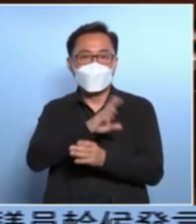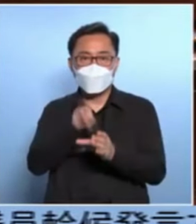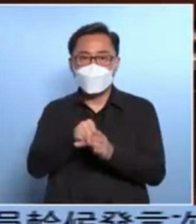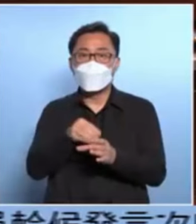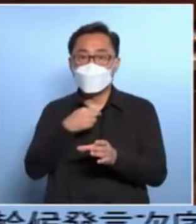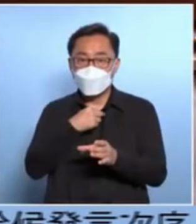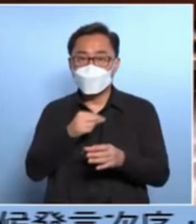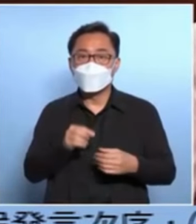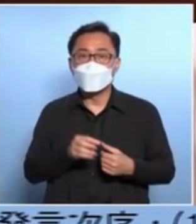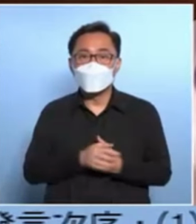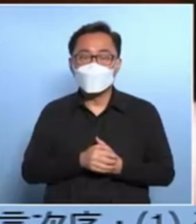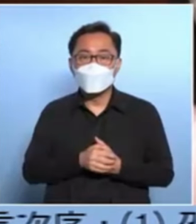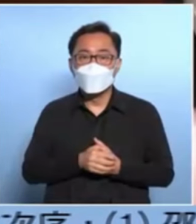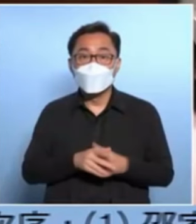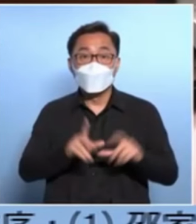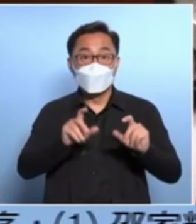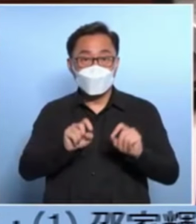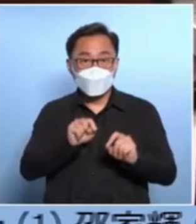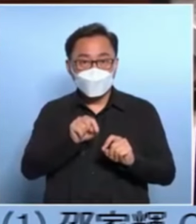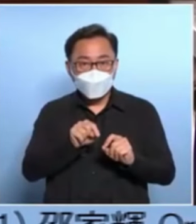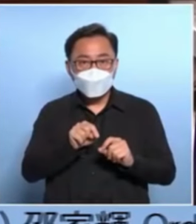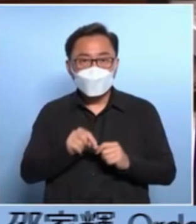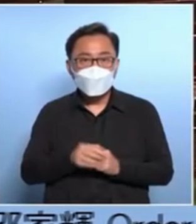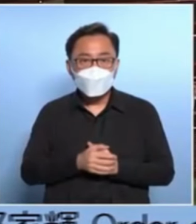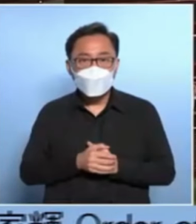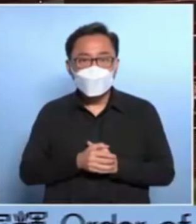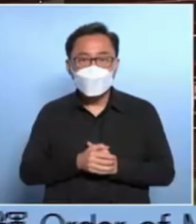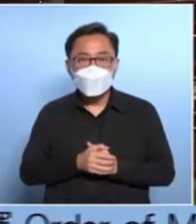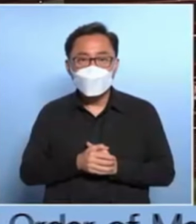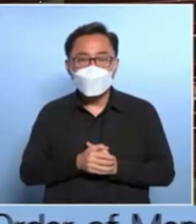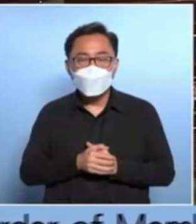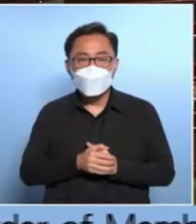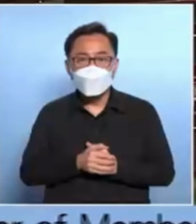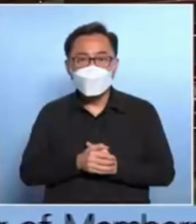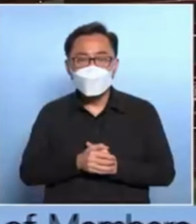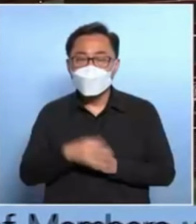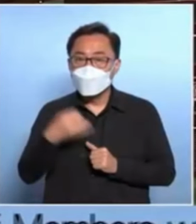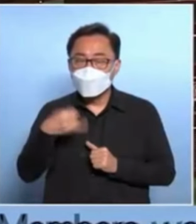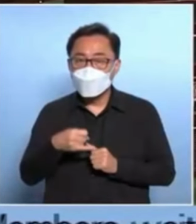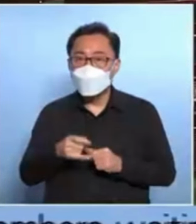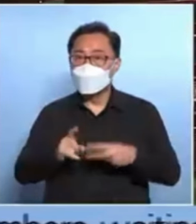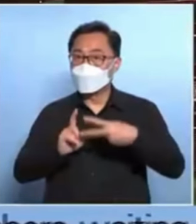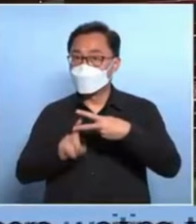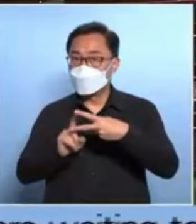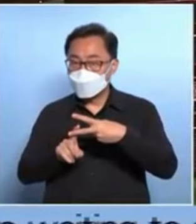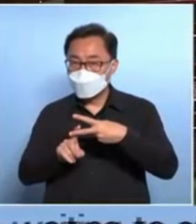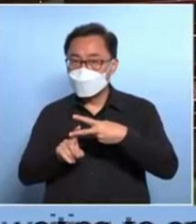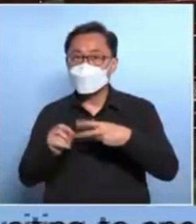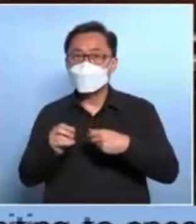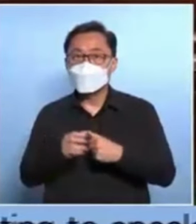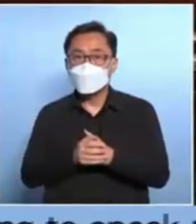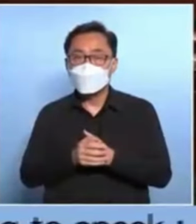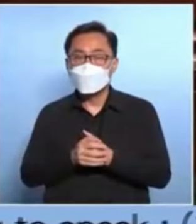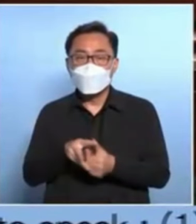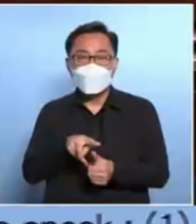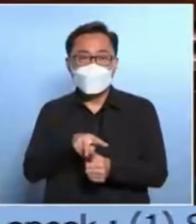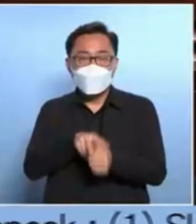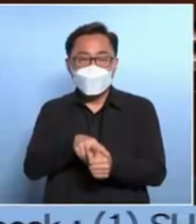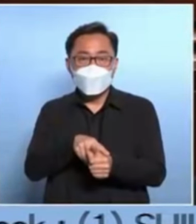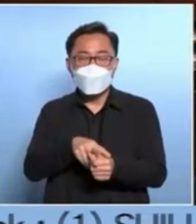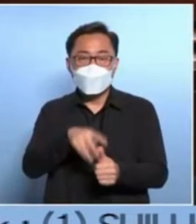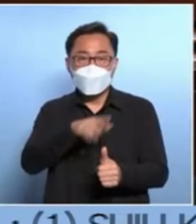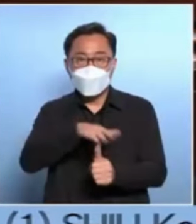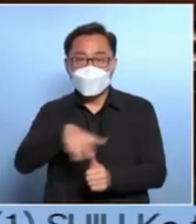的。那麼詳細那我想這裡我們都不講得到那麼多了。那第二呢，就是我們講那個強制舉報虐